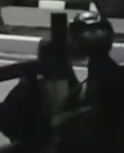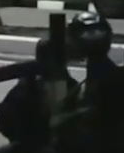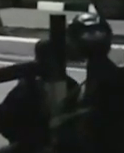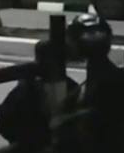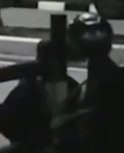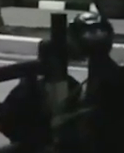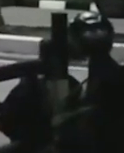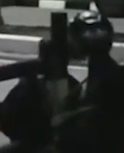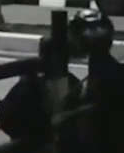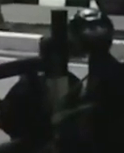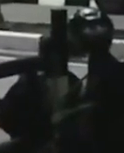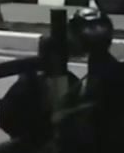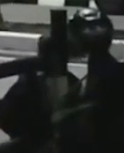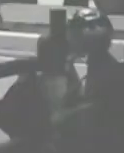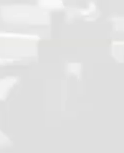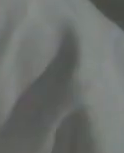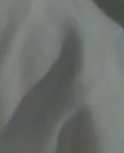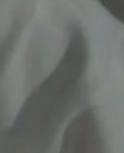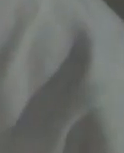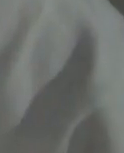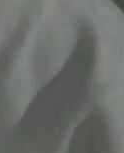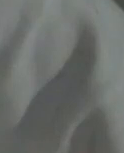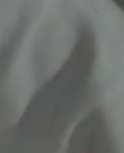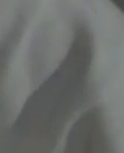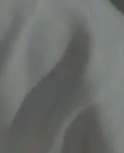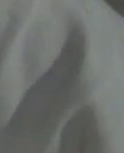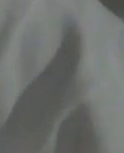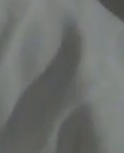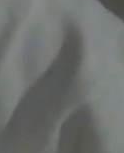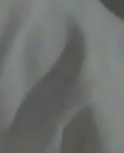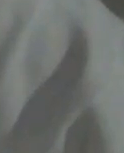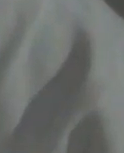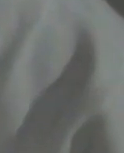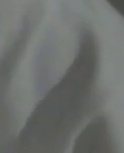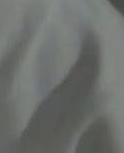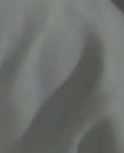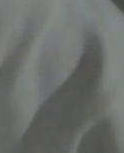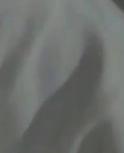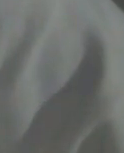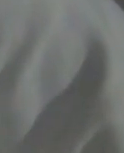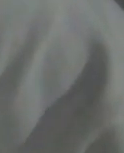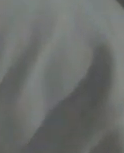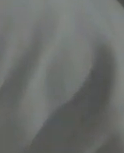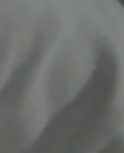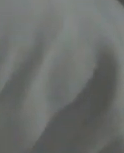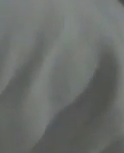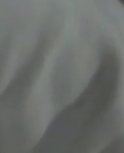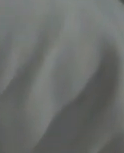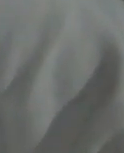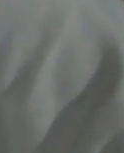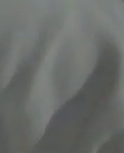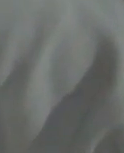baru saja, tidak jam 9 saya sampai. Capek juga pemain Argentina, jadi kan measure-nya ditambah juga di Indonesia